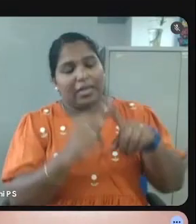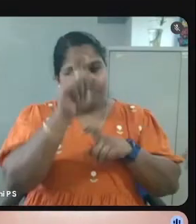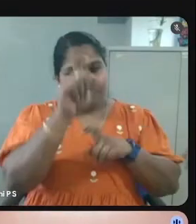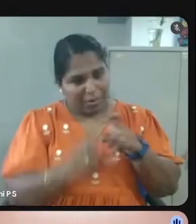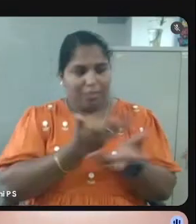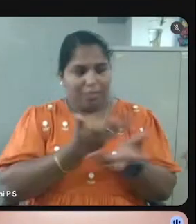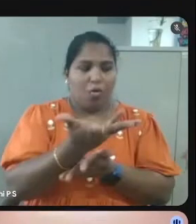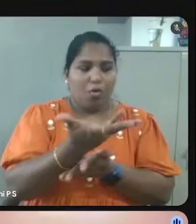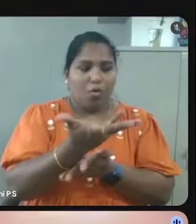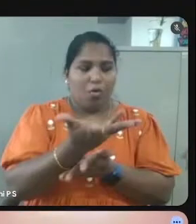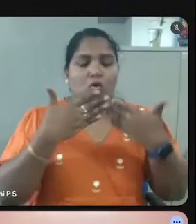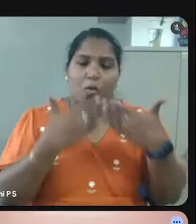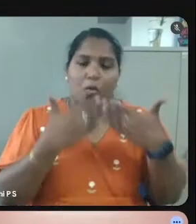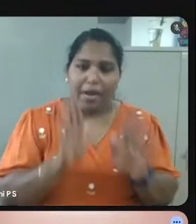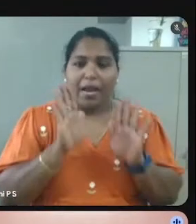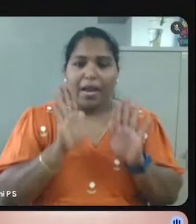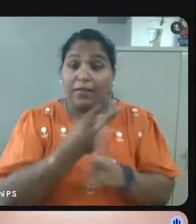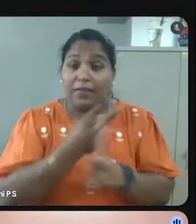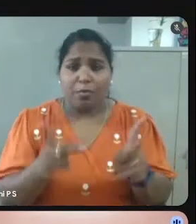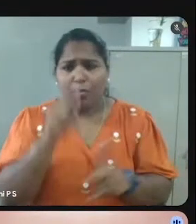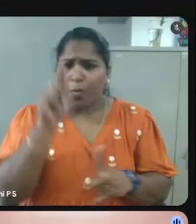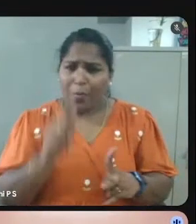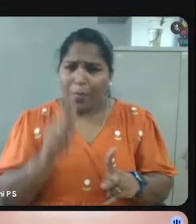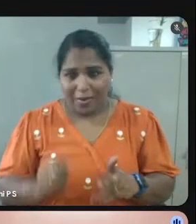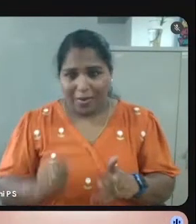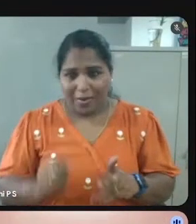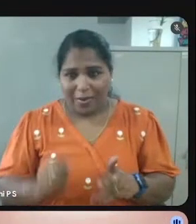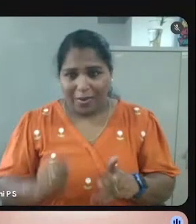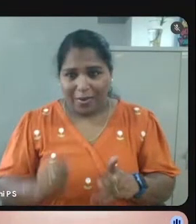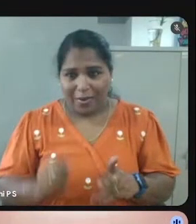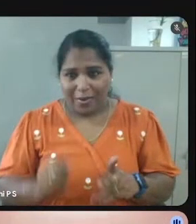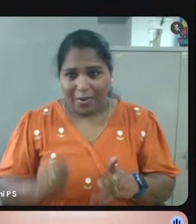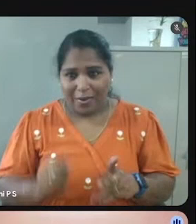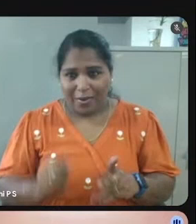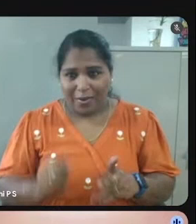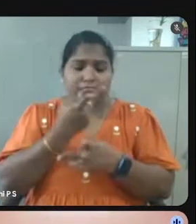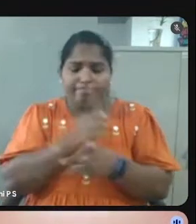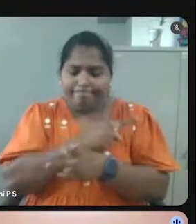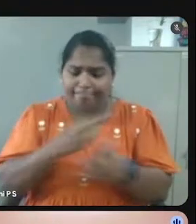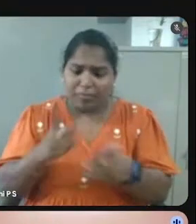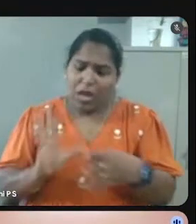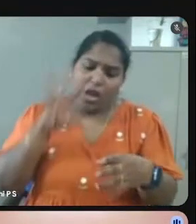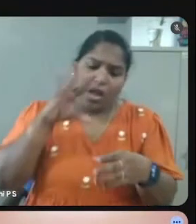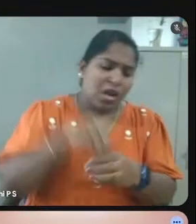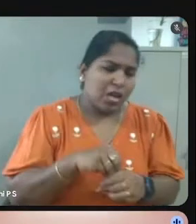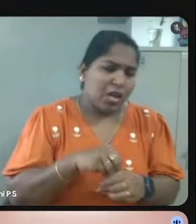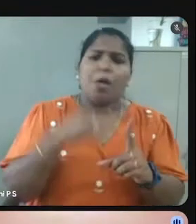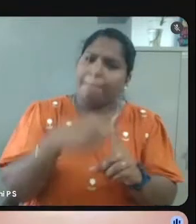ചെയ്തിട്ടുണ്ട്, മനസ്സിലായിട്ടുണ്ടായിരിക്കും. അതാണ്. പിന്നെ സെക്ഷുവൽ എൻഗേജ്മെന്റ് ഒരു വളരെ പോസിറ്റീവായിട്ടുള്ള എക്സ്പീരിയൻസ്